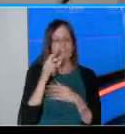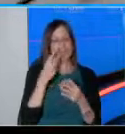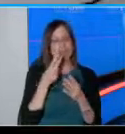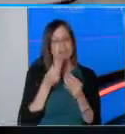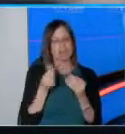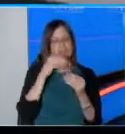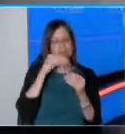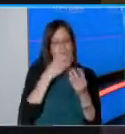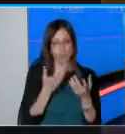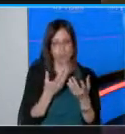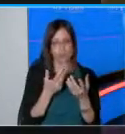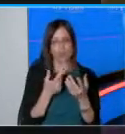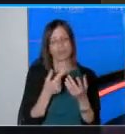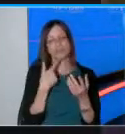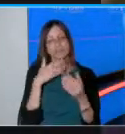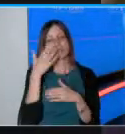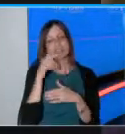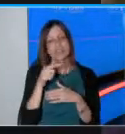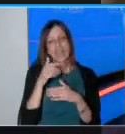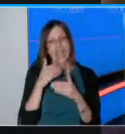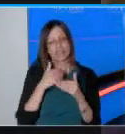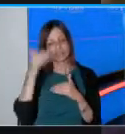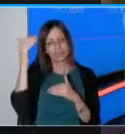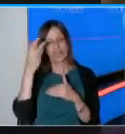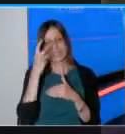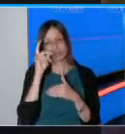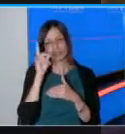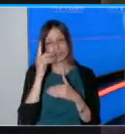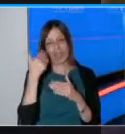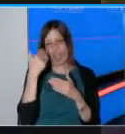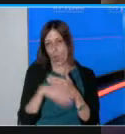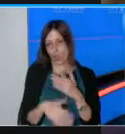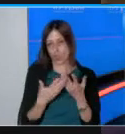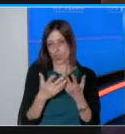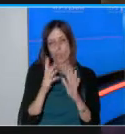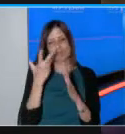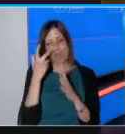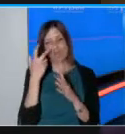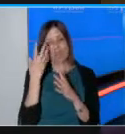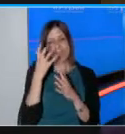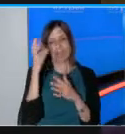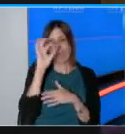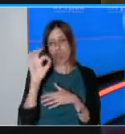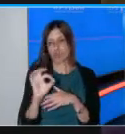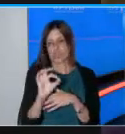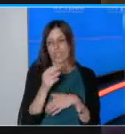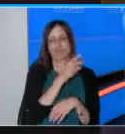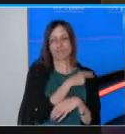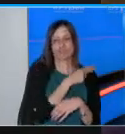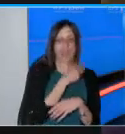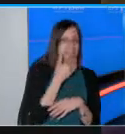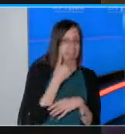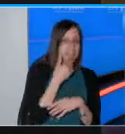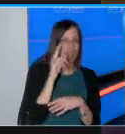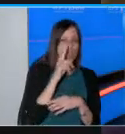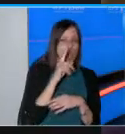ותגבור לאור. מדינת ישראל צמחה ב-20 שנה האחרונות, אני חושב שב-30-40 אחוז. משטרת ישראל